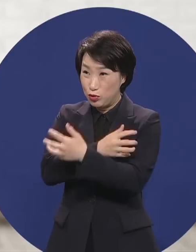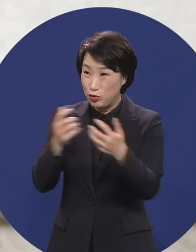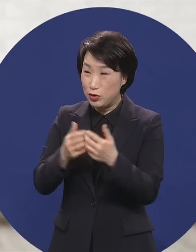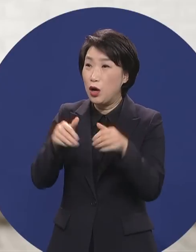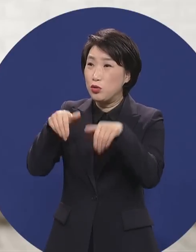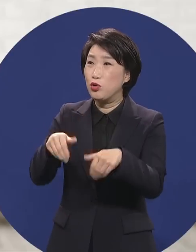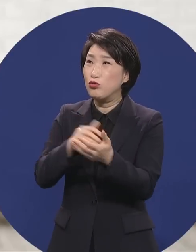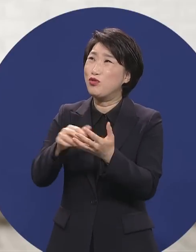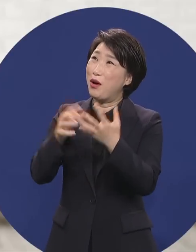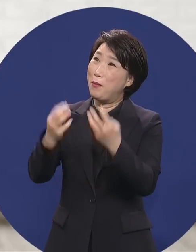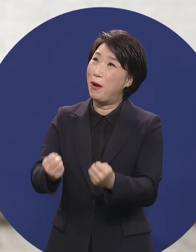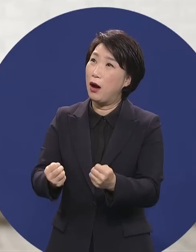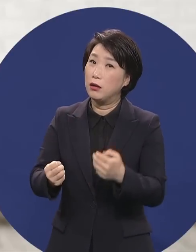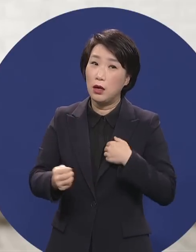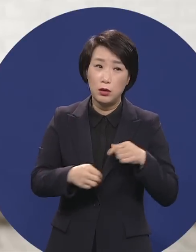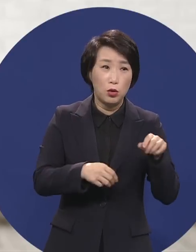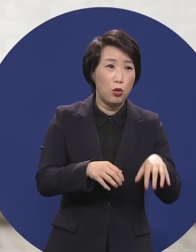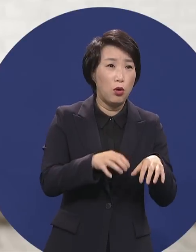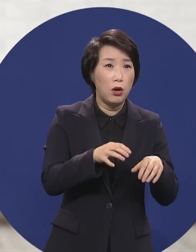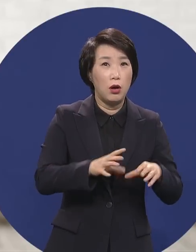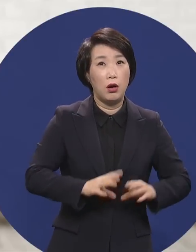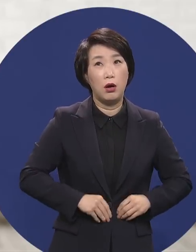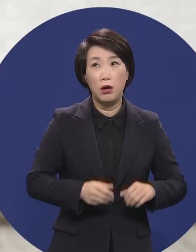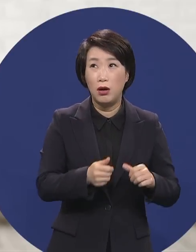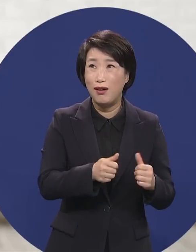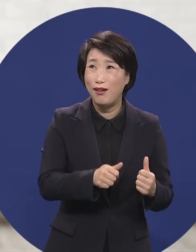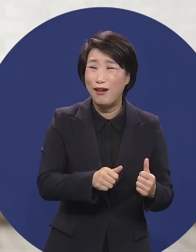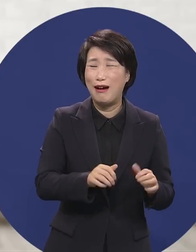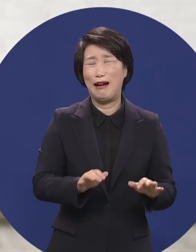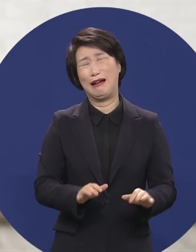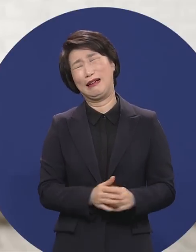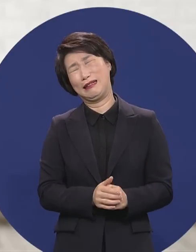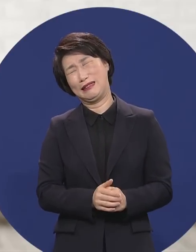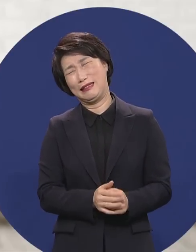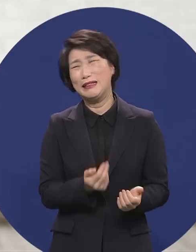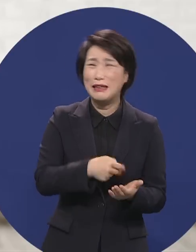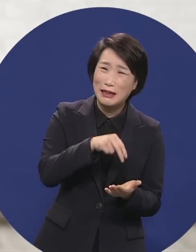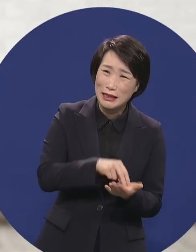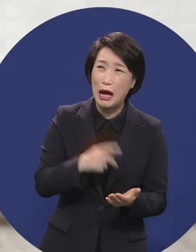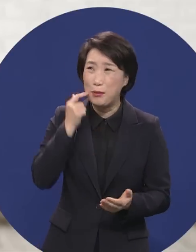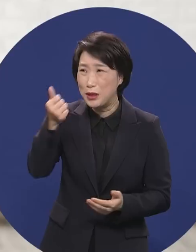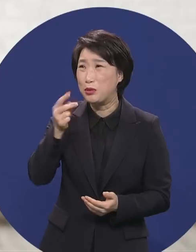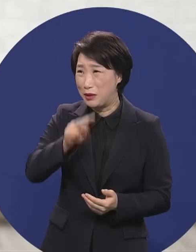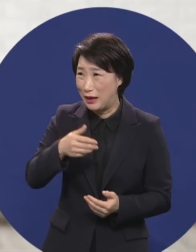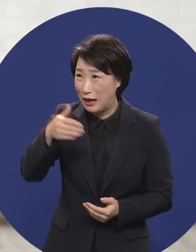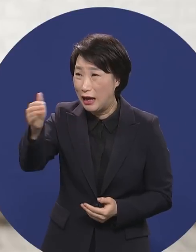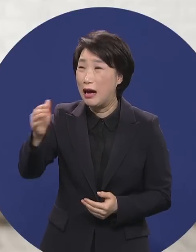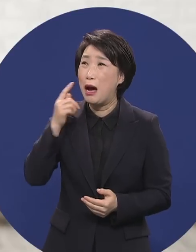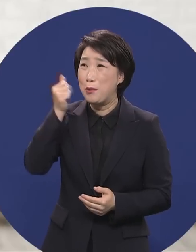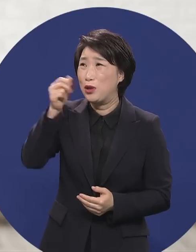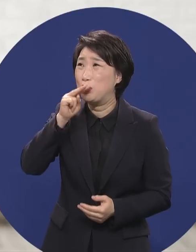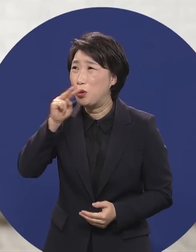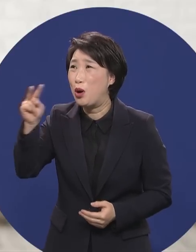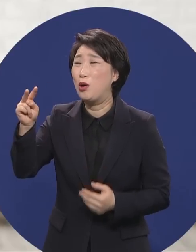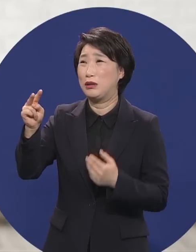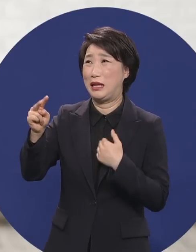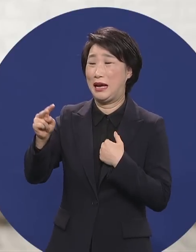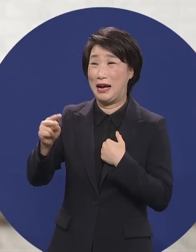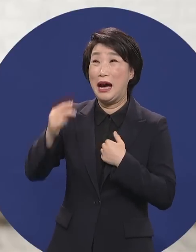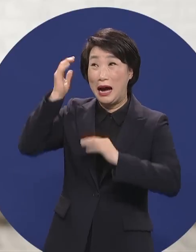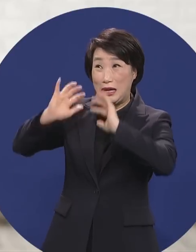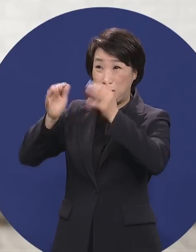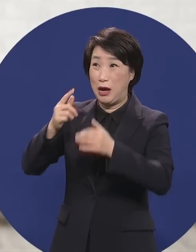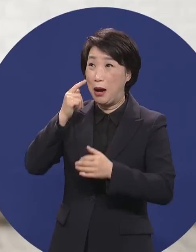얼마나 많은고 나는 여기서 줄여 죽는구나. 내가 일어나 아버지께 가서 이르기를 아버지여 내가